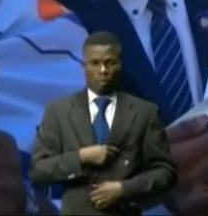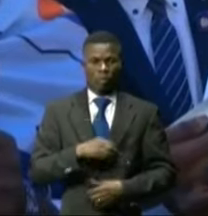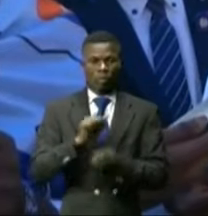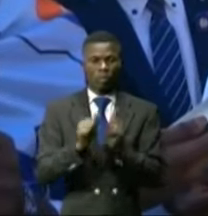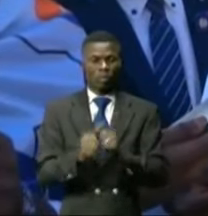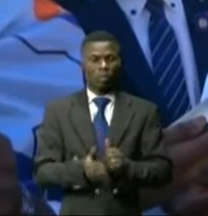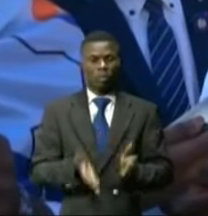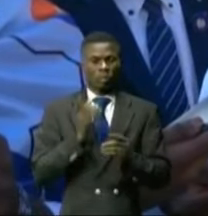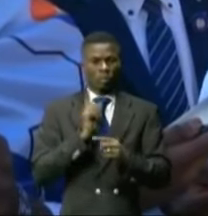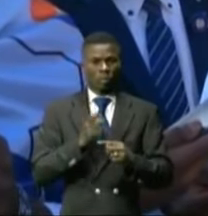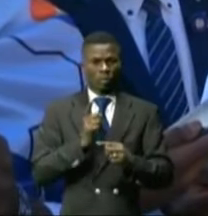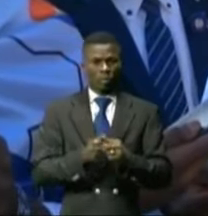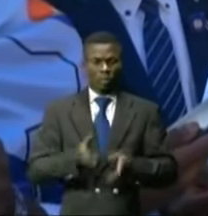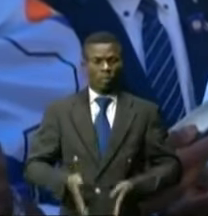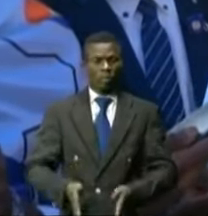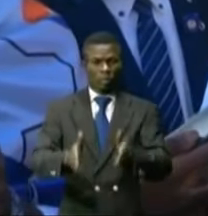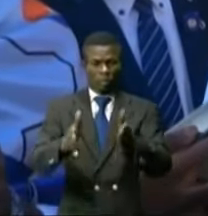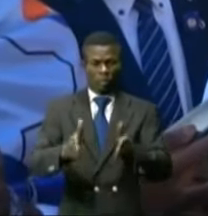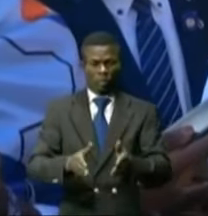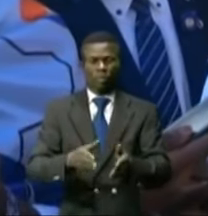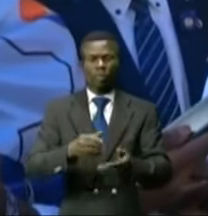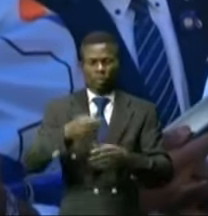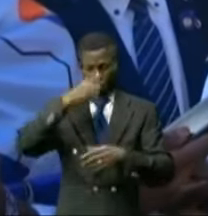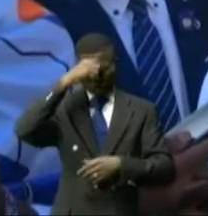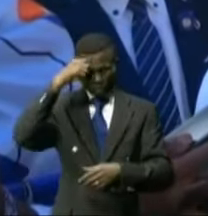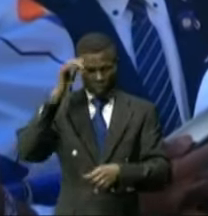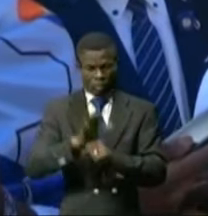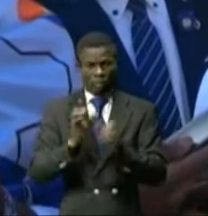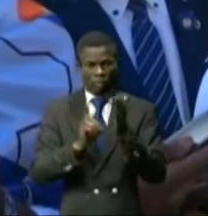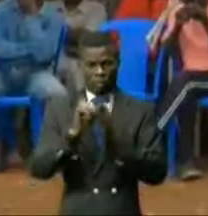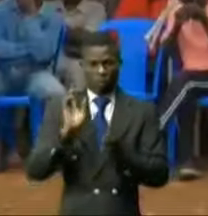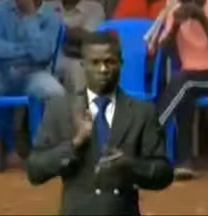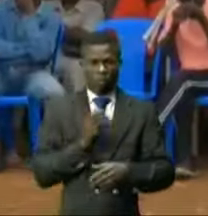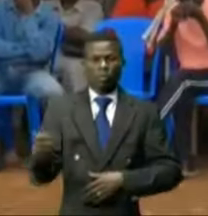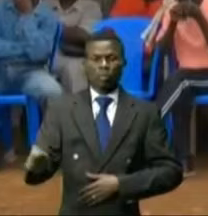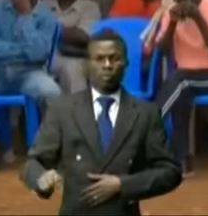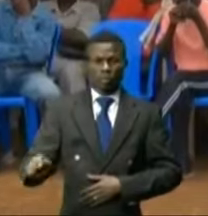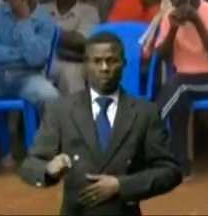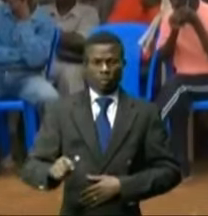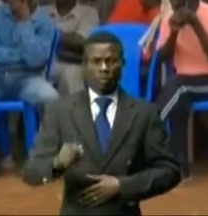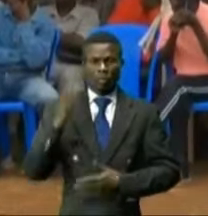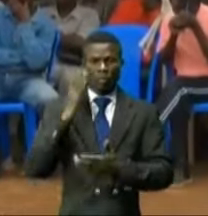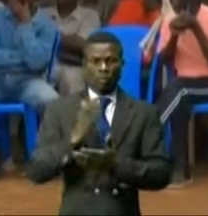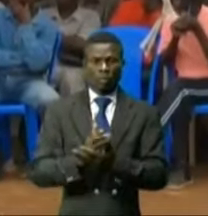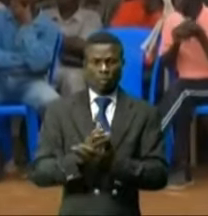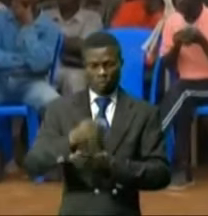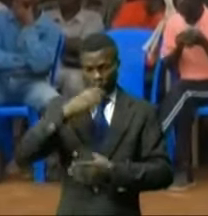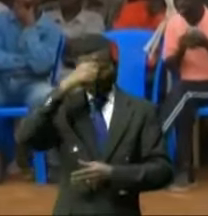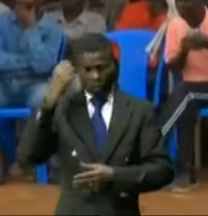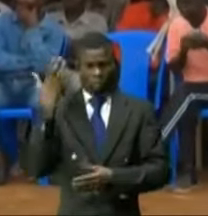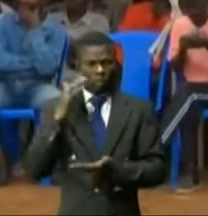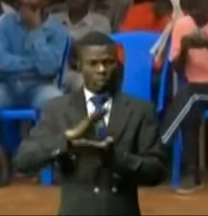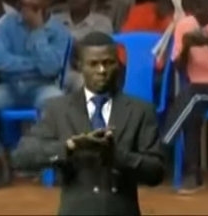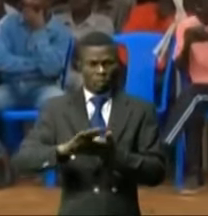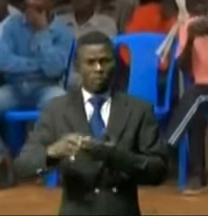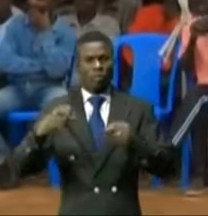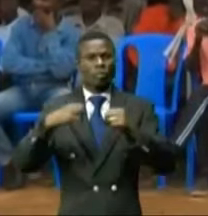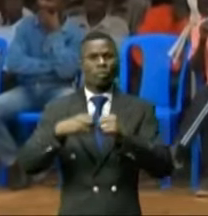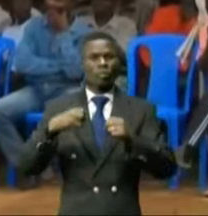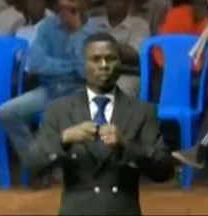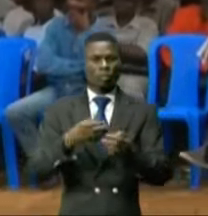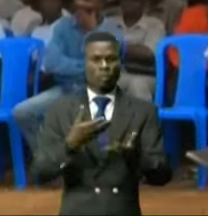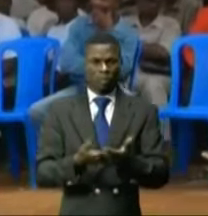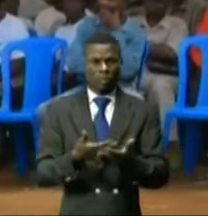des routes qui est le principal défi pour le développement de notre territoire. Lutter contre la pénurie d'eau potable et de